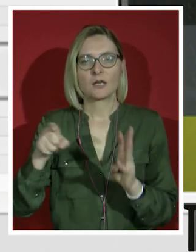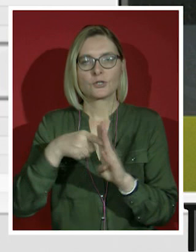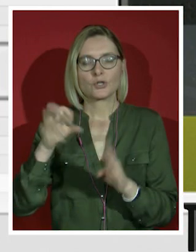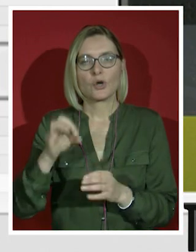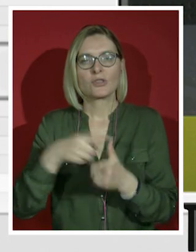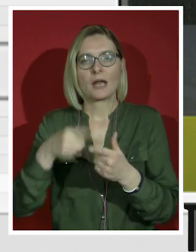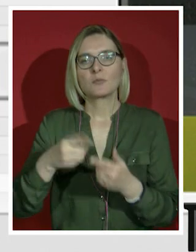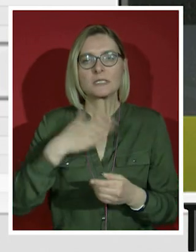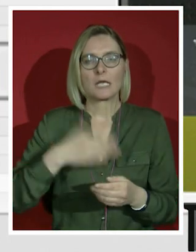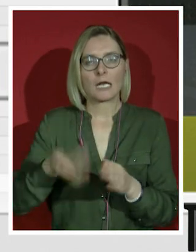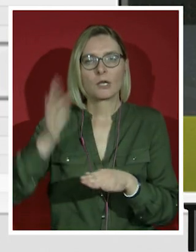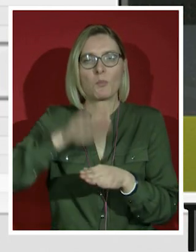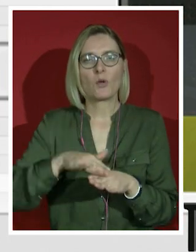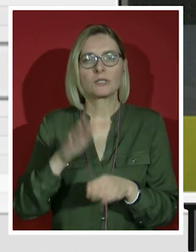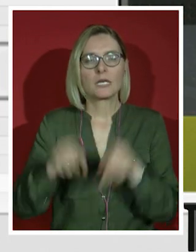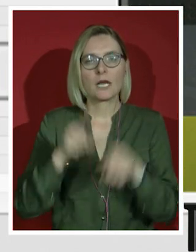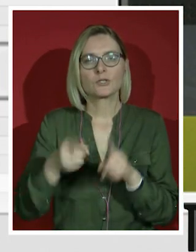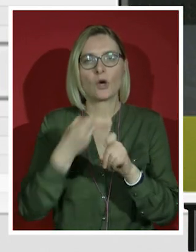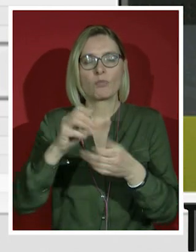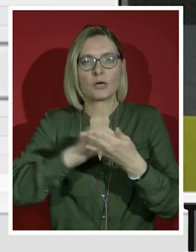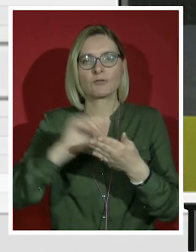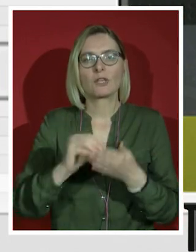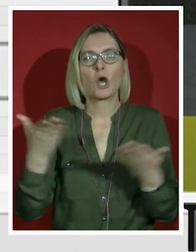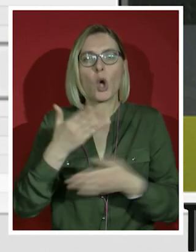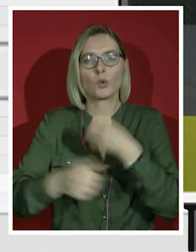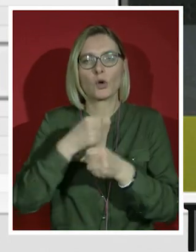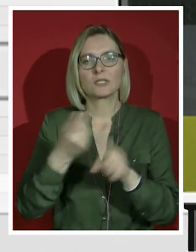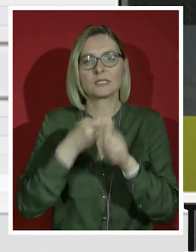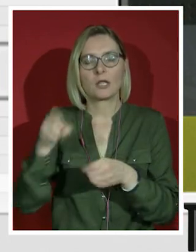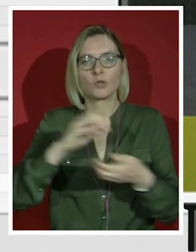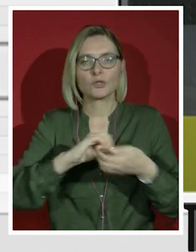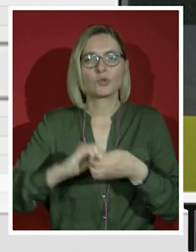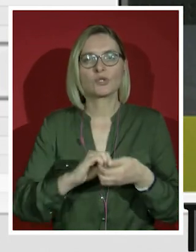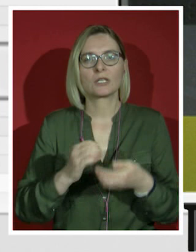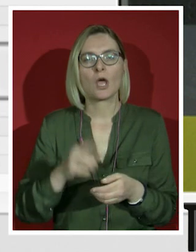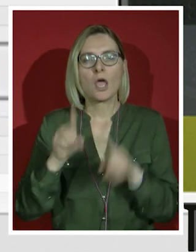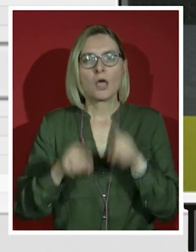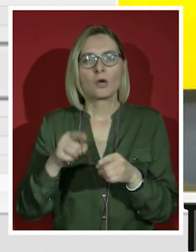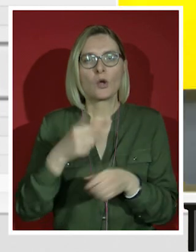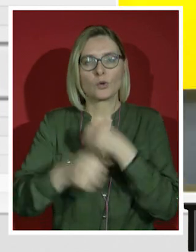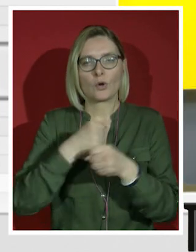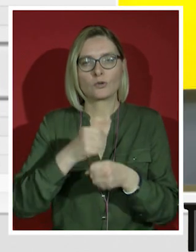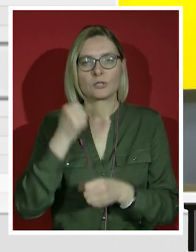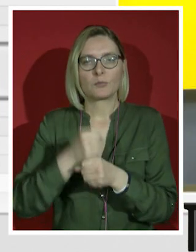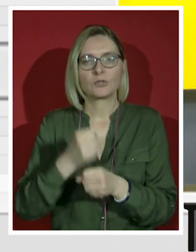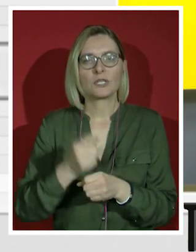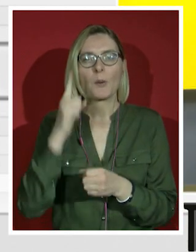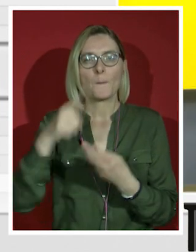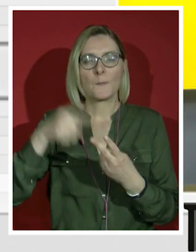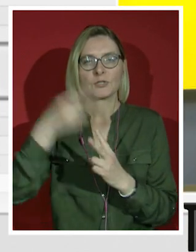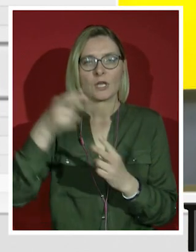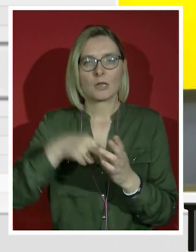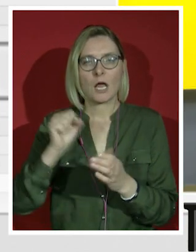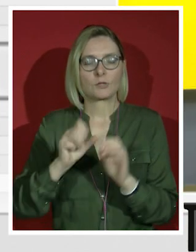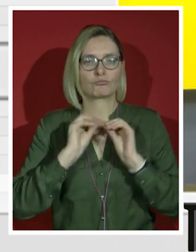дополните нешто околу одбележувањето? Колку години сте вие дел од сдружението и колку години се занимавате со пчеларство? Председателов, како што кажа, све добро